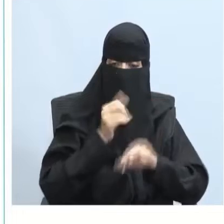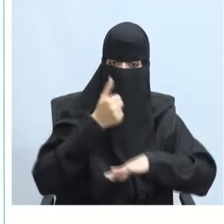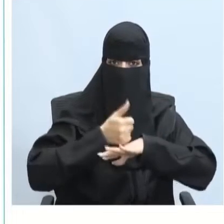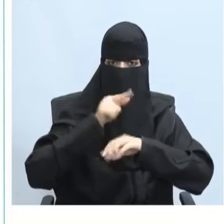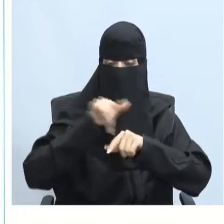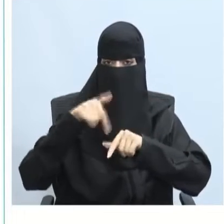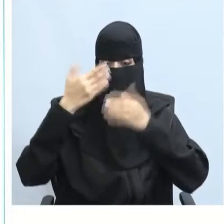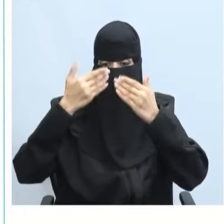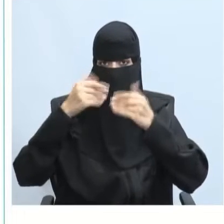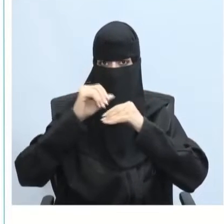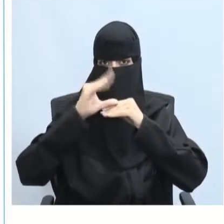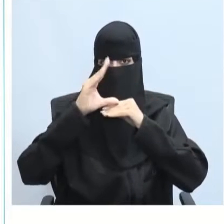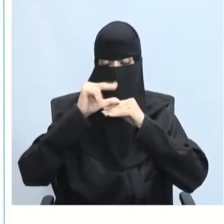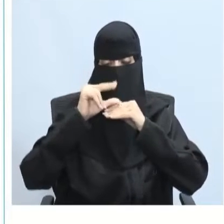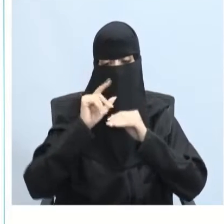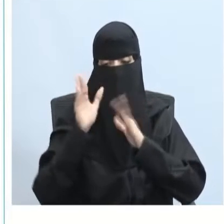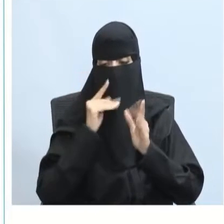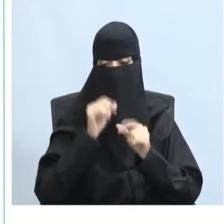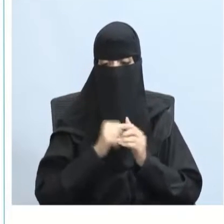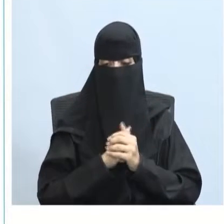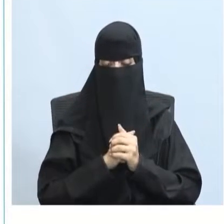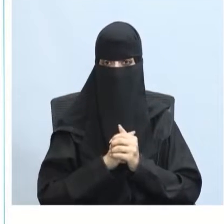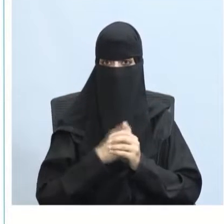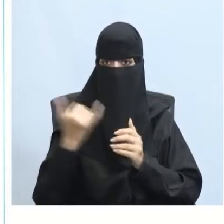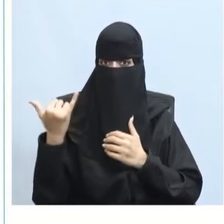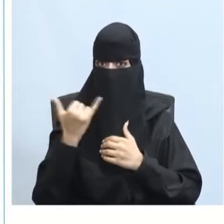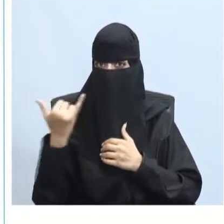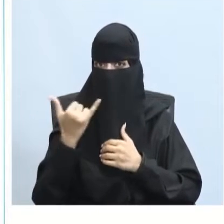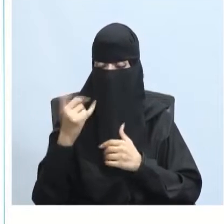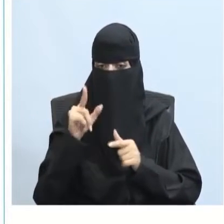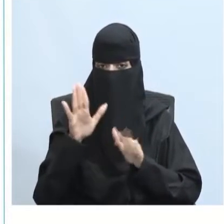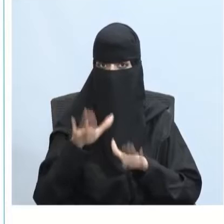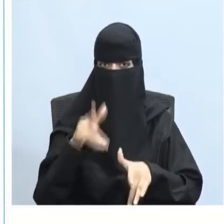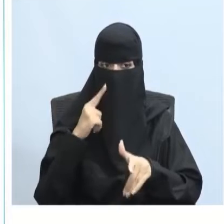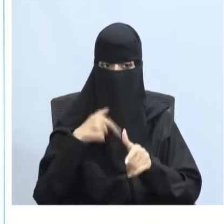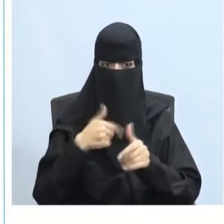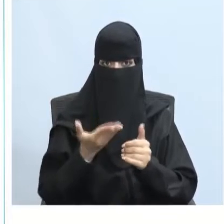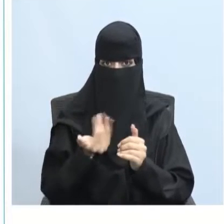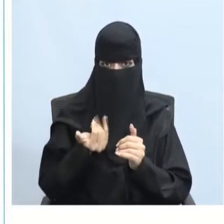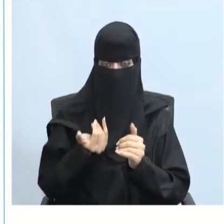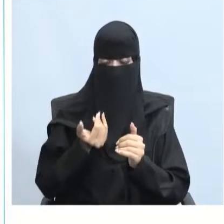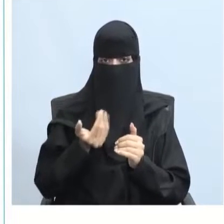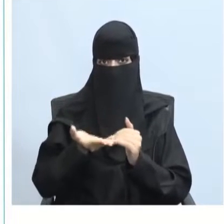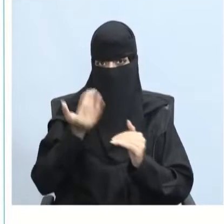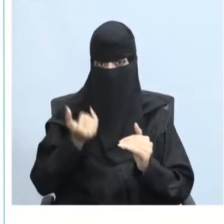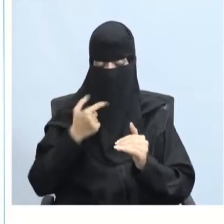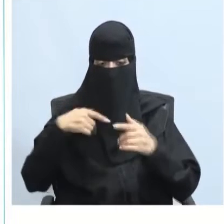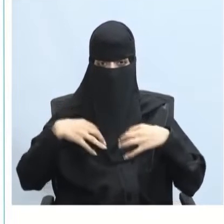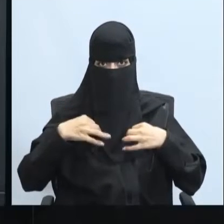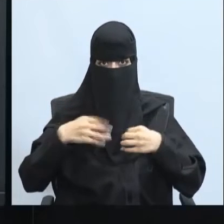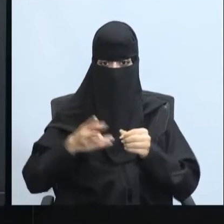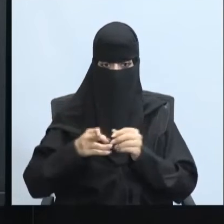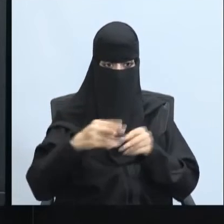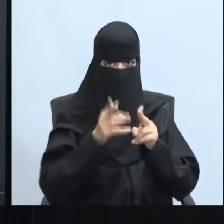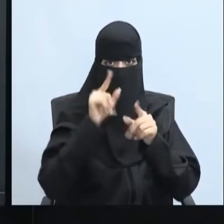على مهمه بروفات اللباس اذا عزيزي الطالب اذا سمعت